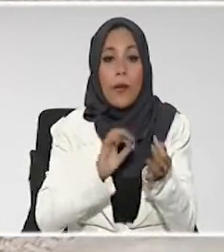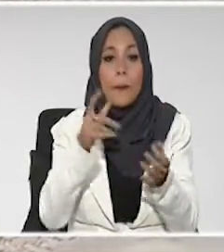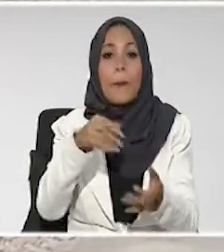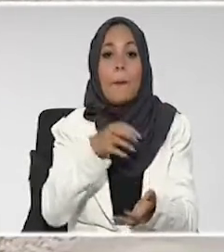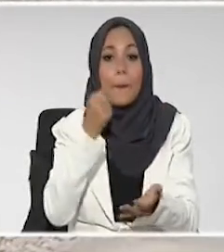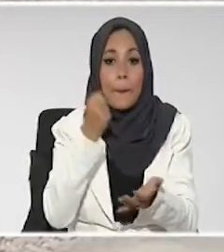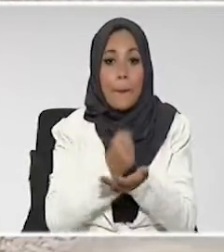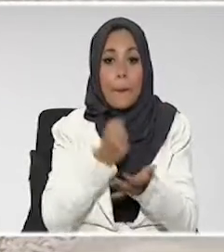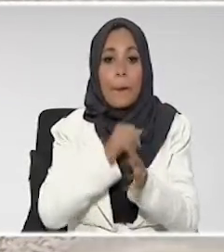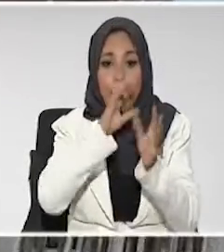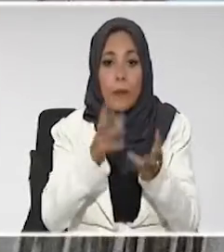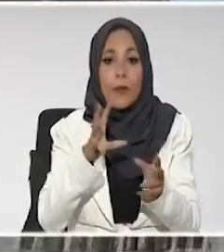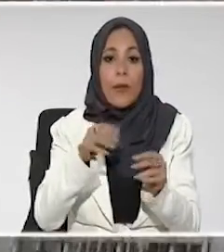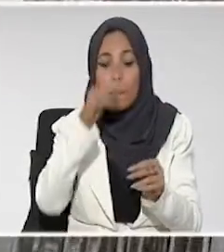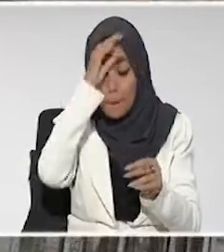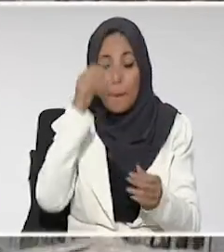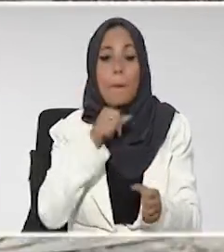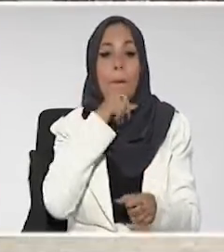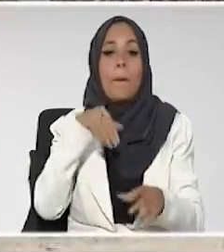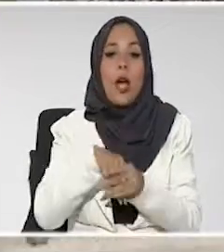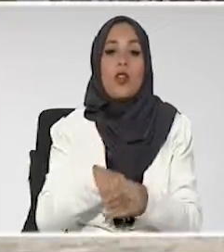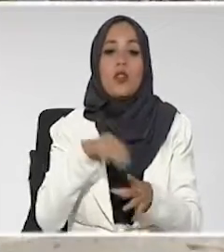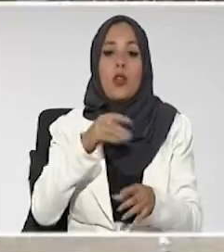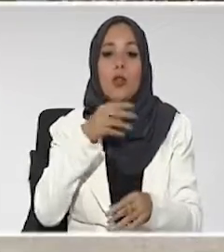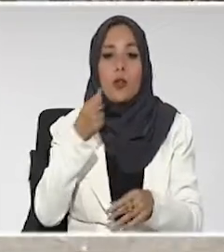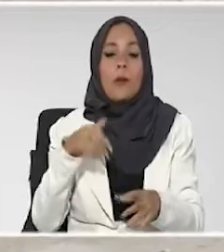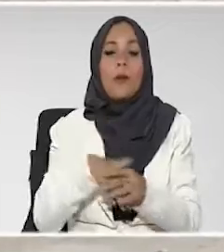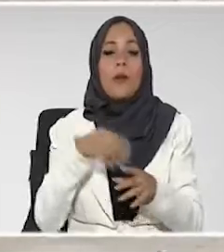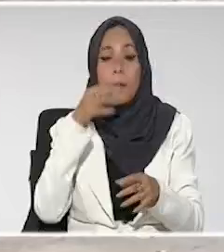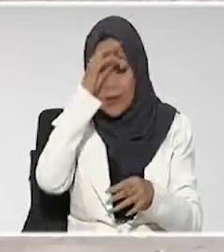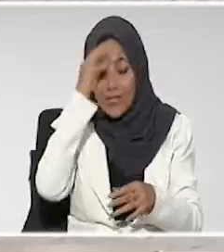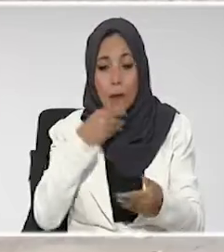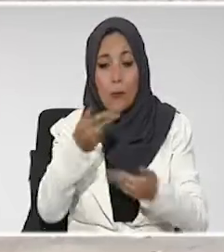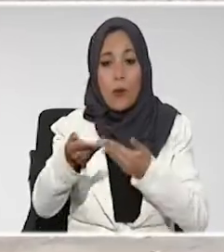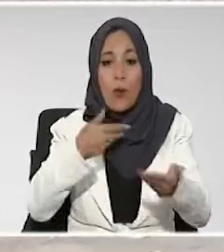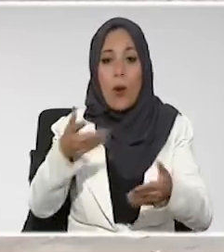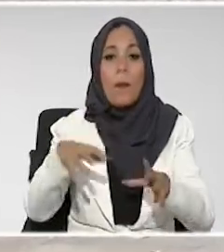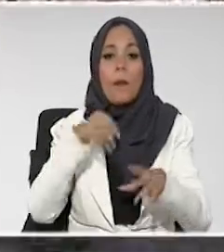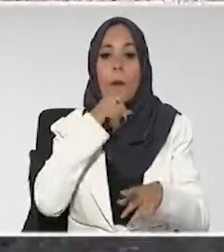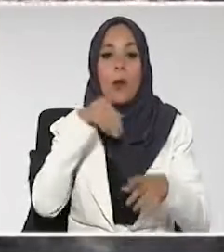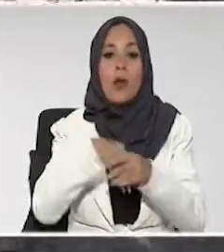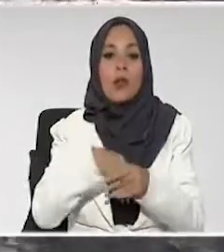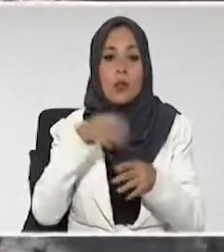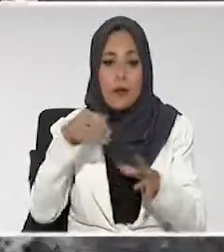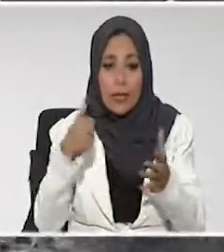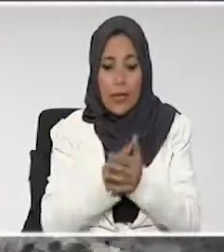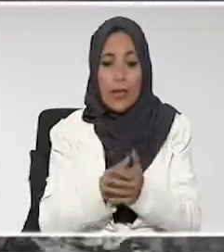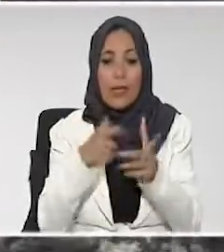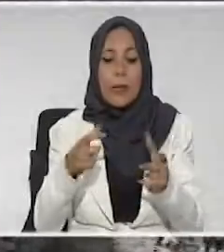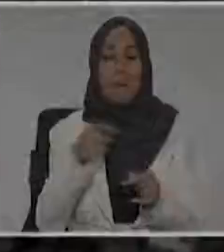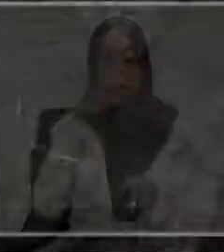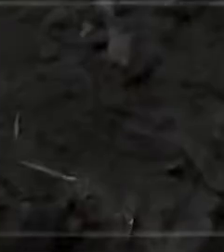هنا مكتب تأمينات ومعاشات، هيبقى فيه هنا شؤون اجتماعية. مبادرة حياة كريمة رجعت الروح تاني للريف المصري.